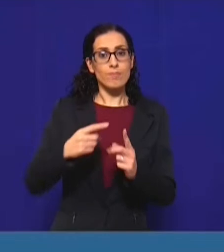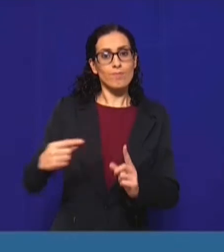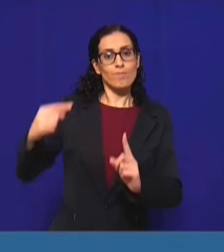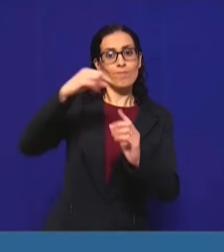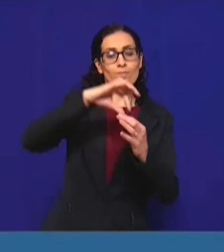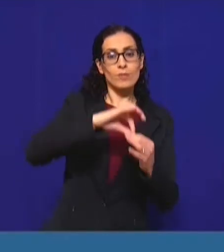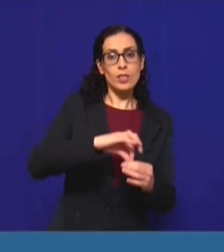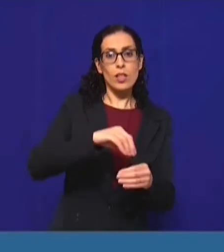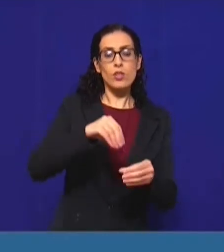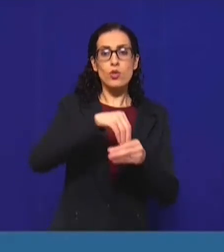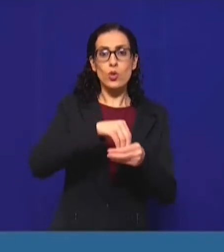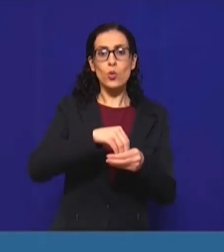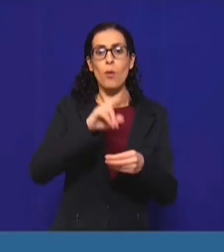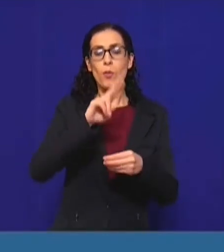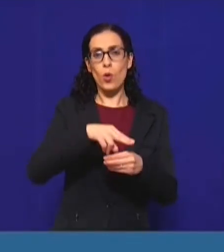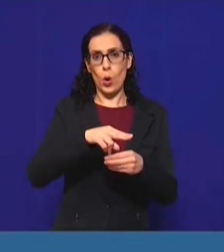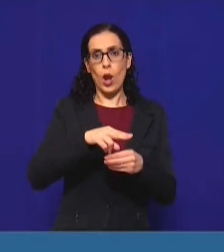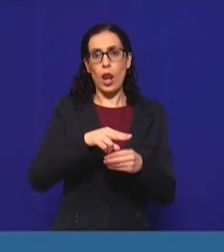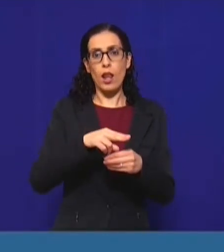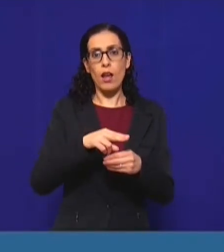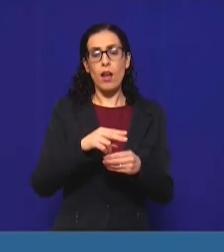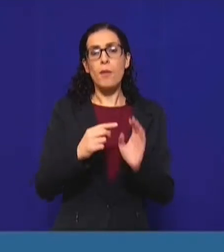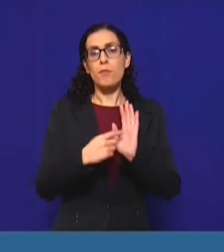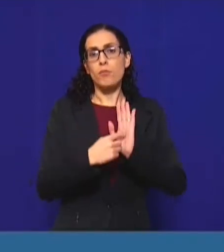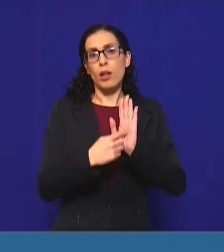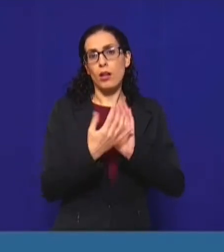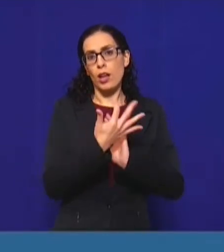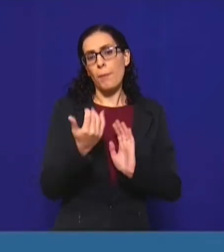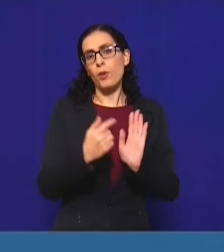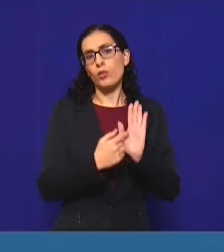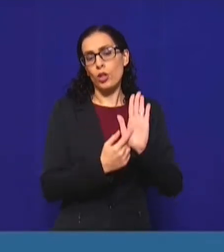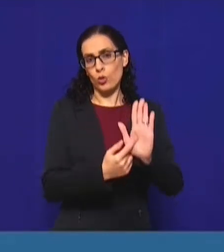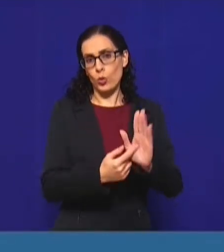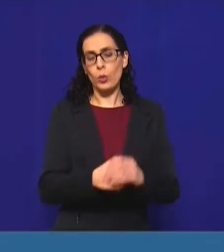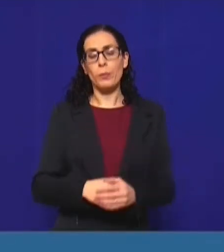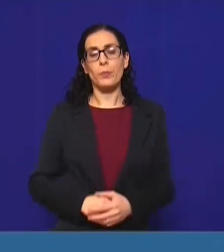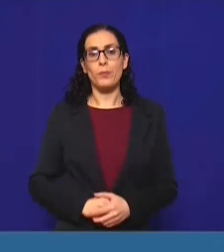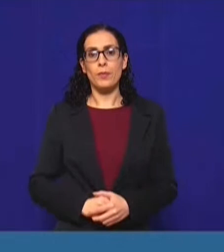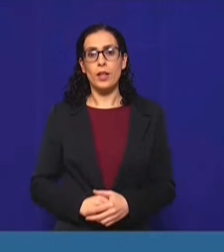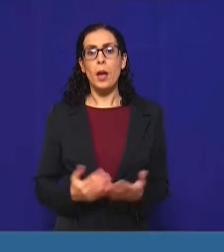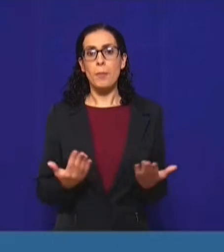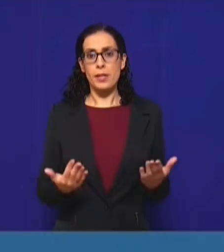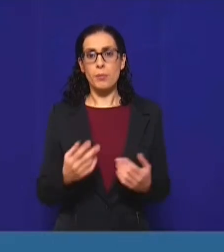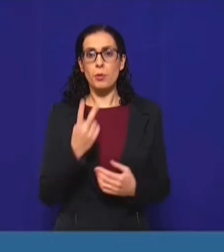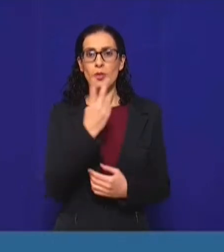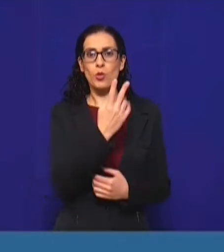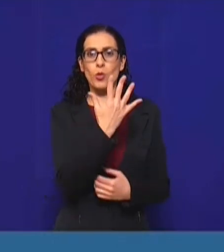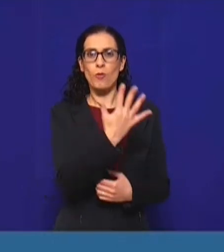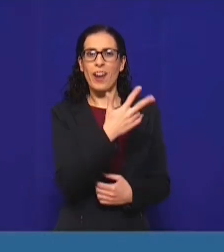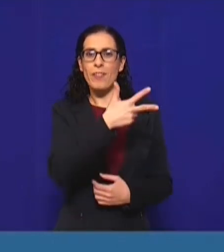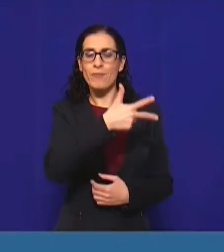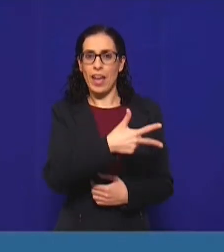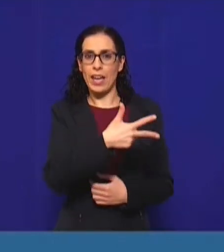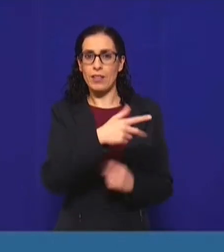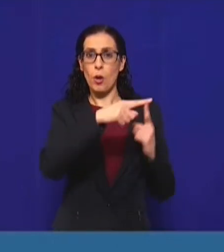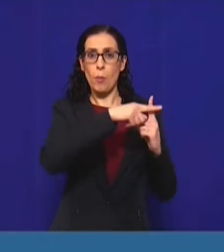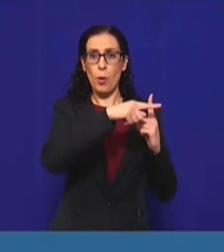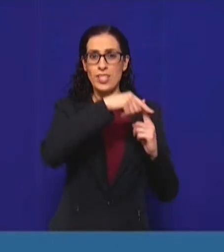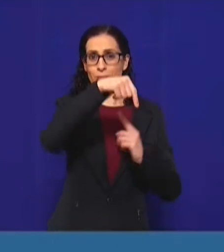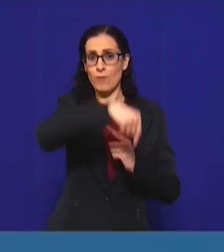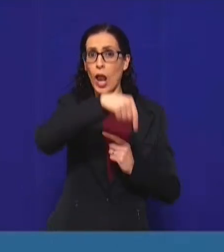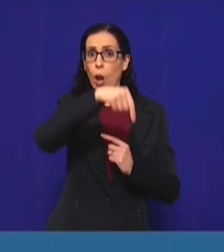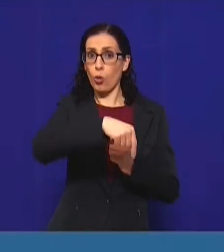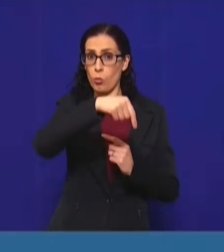man-numru totali li aħna nkunu qegħdin ninnotifikawkom bihom ta' kuljum. B'eżempju minn dawn it-258 positive cases